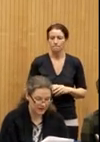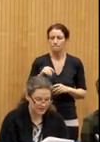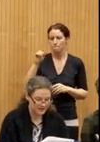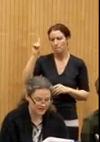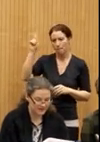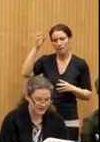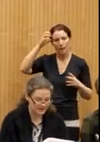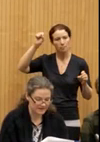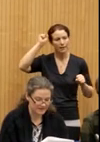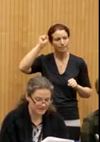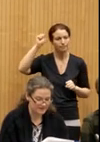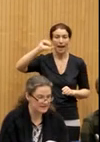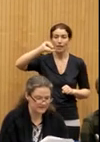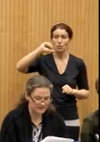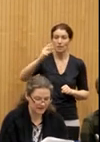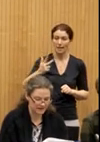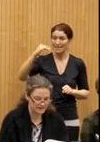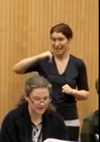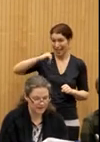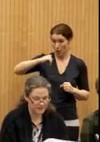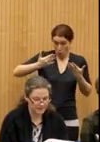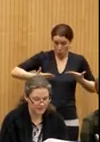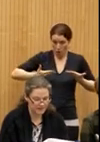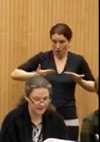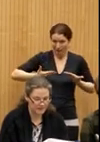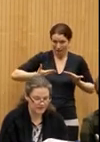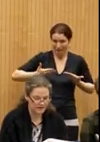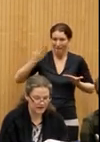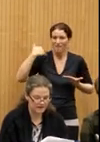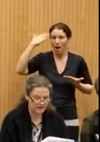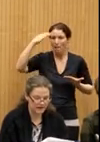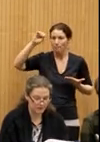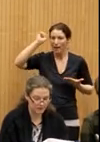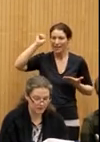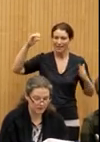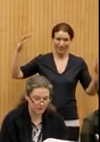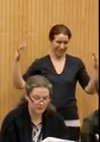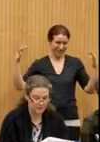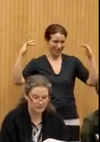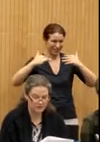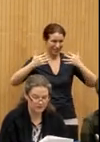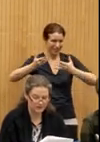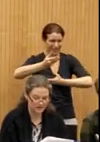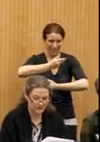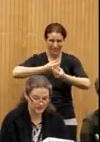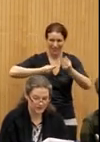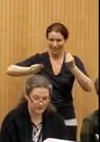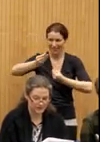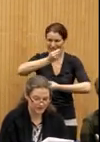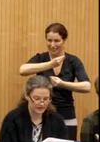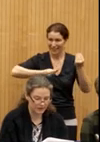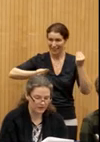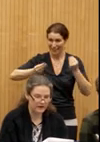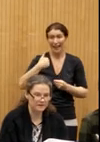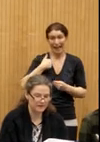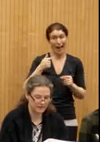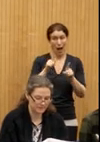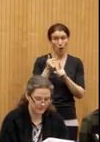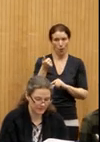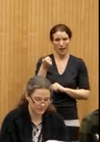Am 31.01. dieses Jahres fand in Berlin wieder eine Tagung von Jürgen Dusel statt, zu der ich